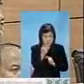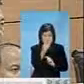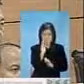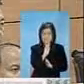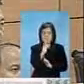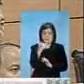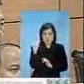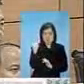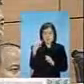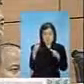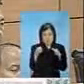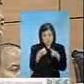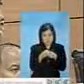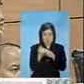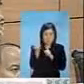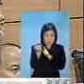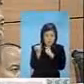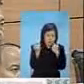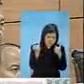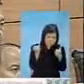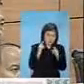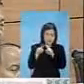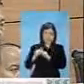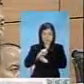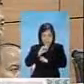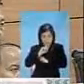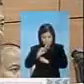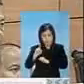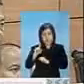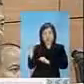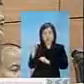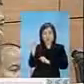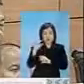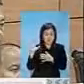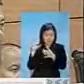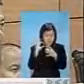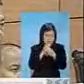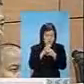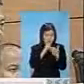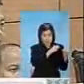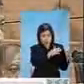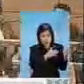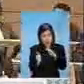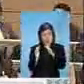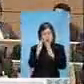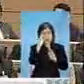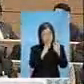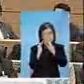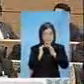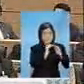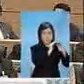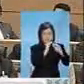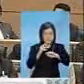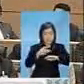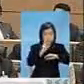ไม่ลืมว่ามันมีผู้ถูกกล่าวหาแล้วข้อกล่าวหาที่ไปยื่นนี่คือบอกว่าล้มล้างการปกครองในระบอบประชาธิปไตยอันมีองค์พระมห